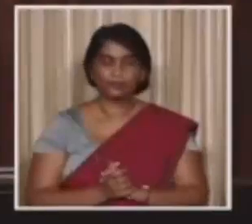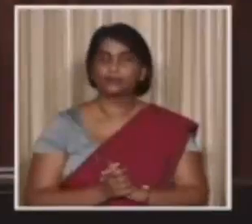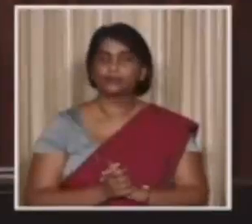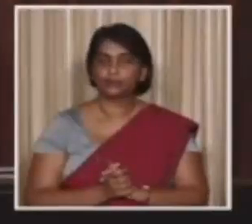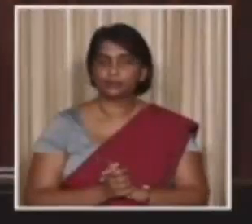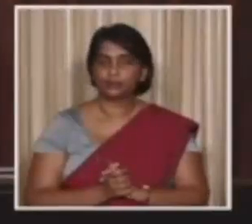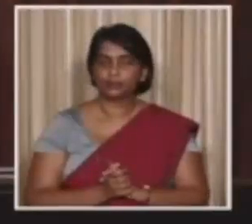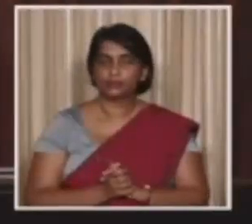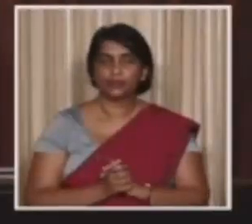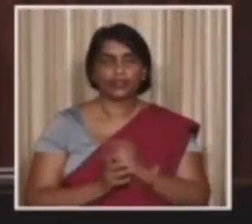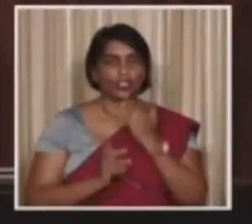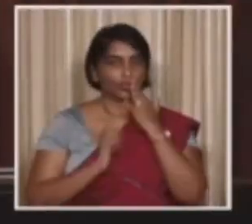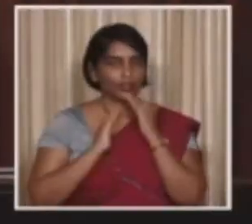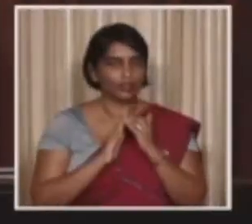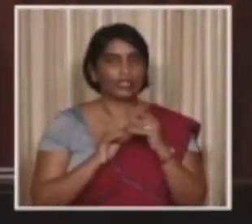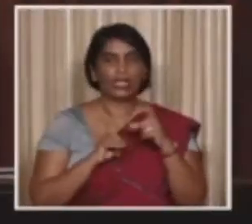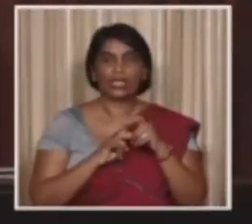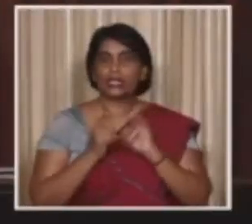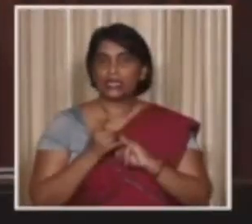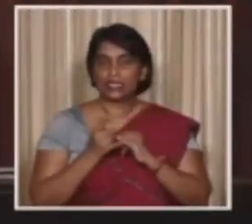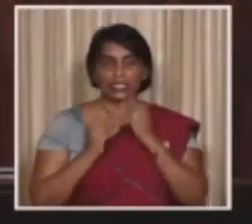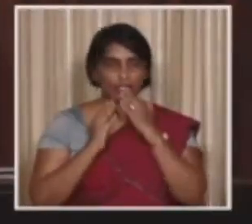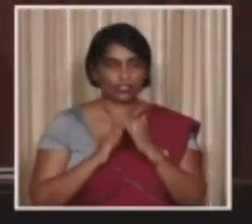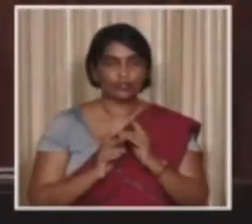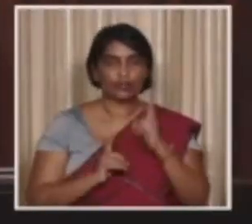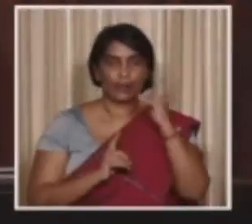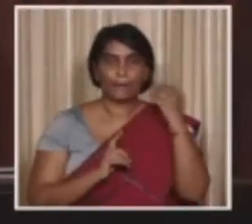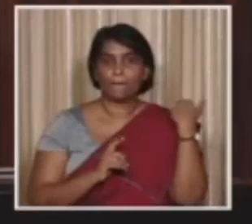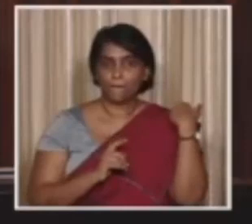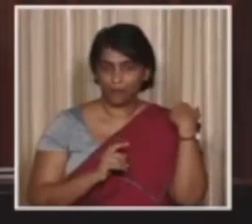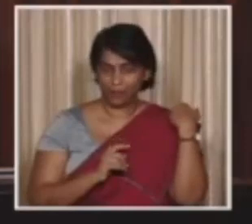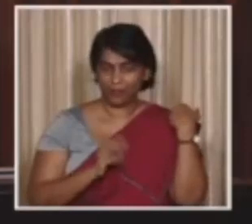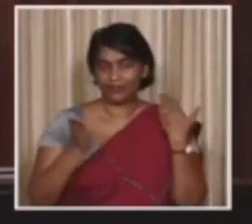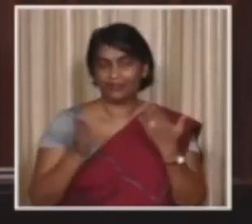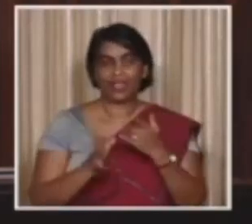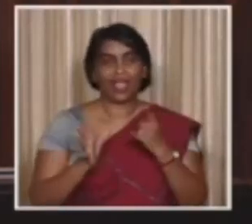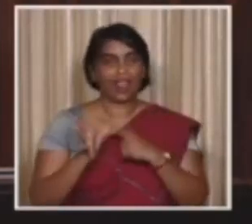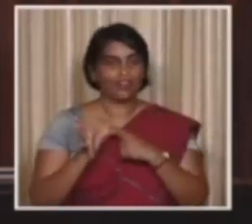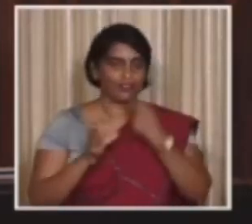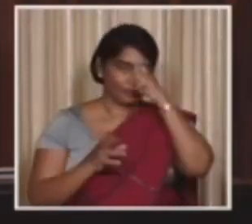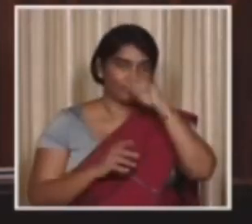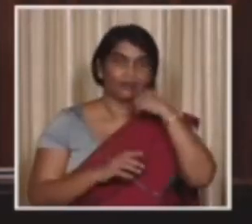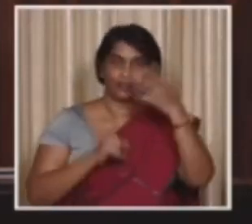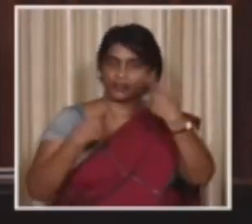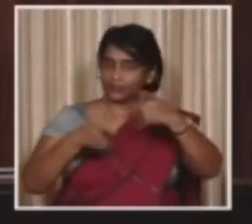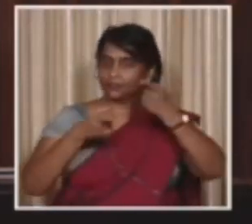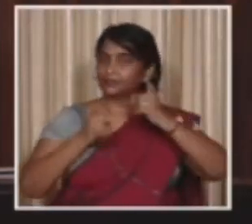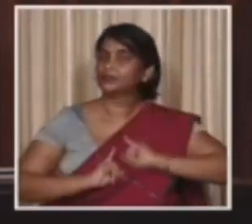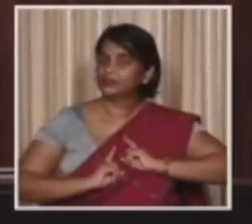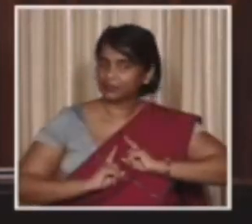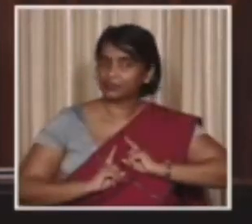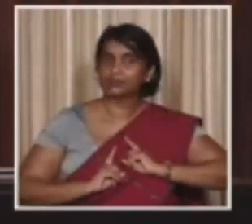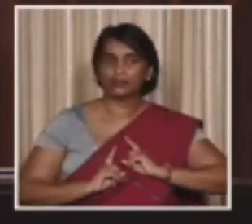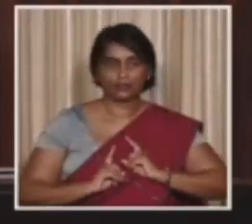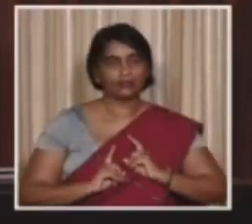අපේ පාසලේ දියසන විද්‍යාලයේ අපි වැඩිමහල් සහෝදරයා අලවතුල මන්ත්‍රීතුමා කතාවට පස්සේ කතා කරන්න